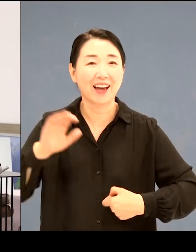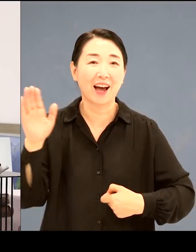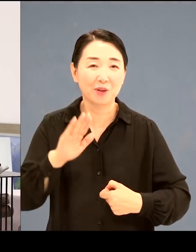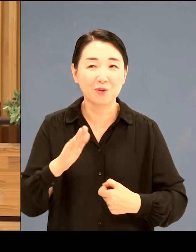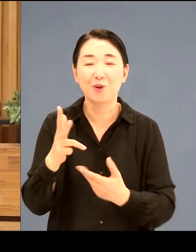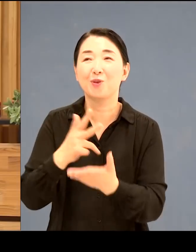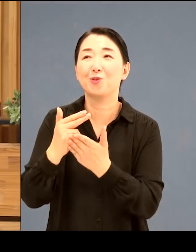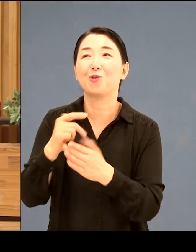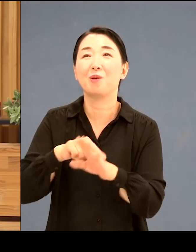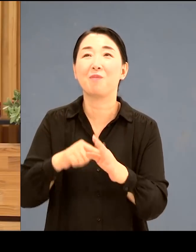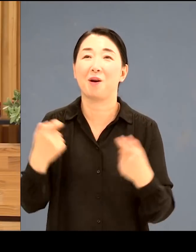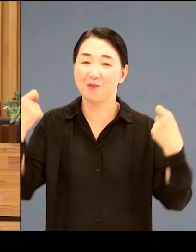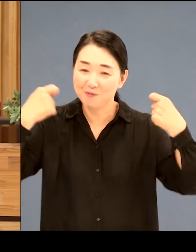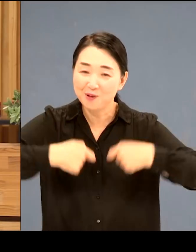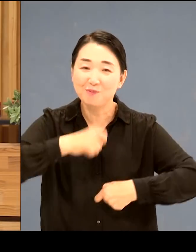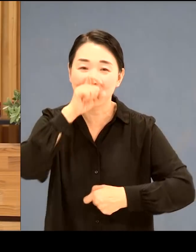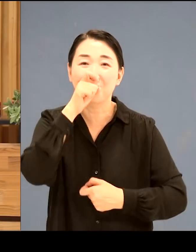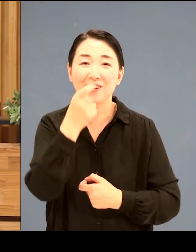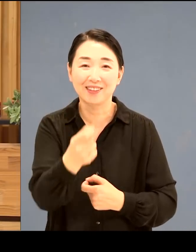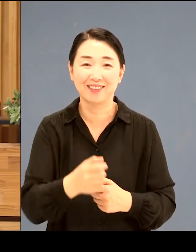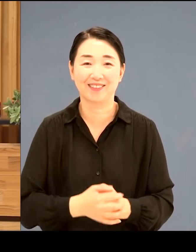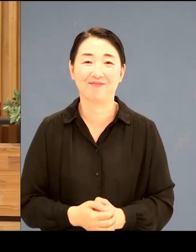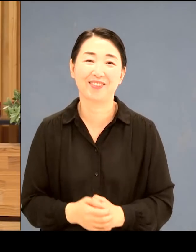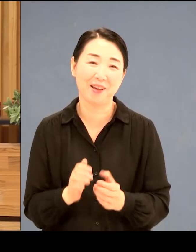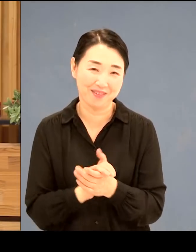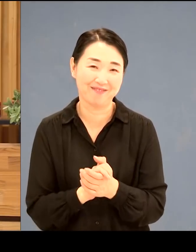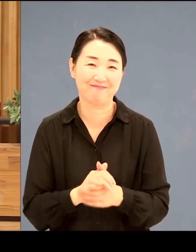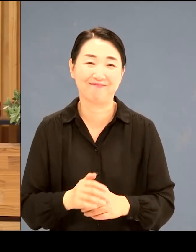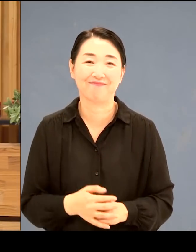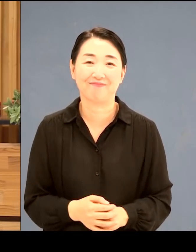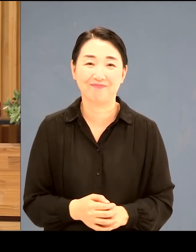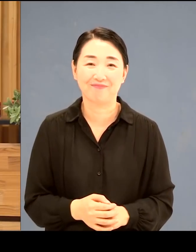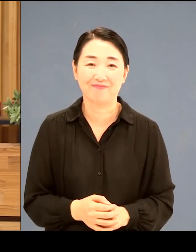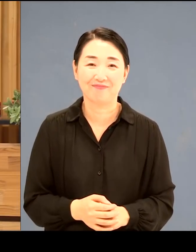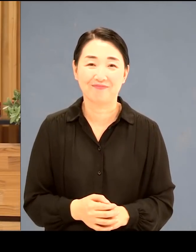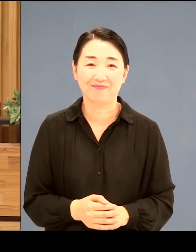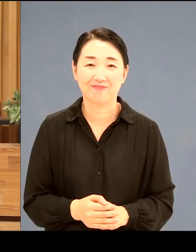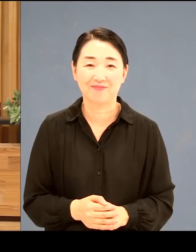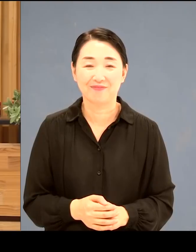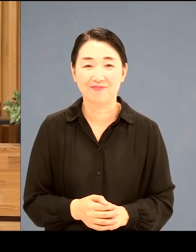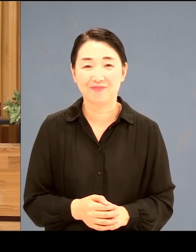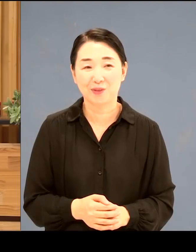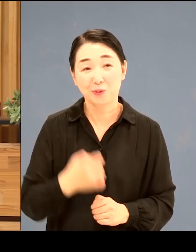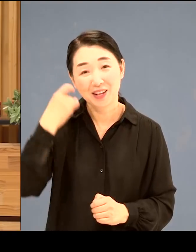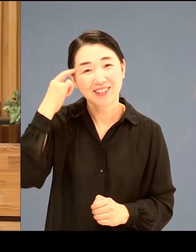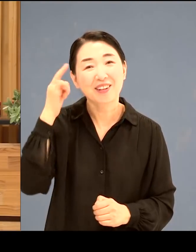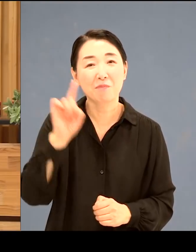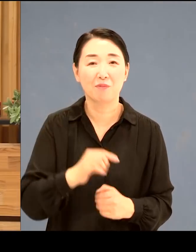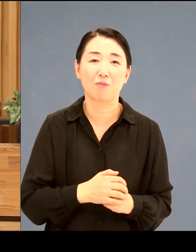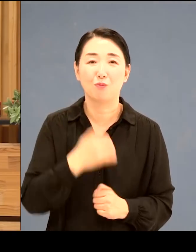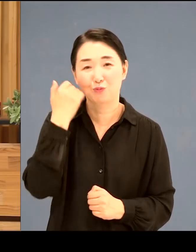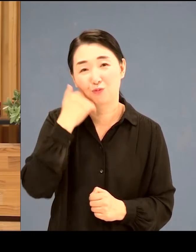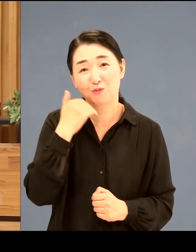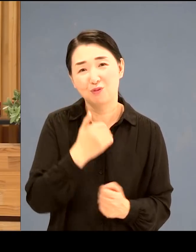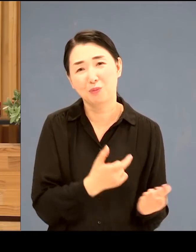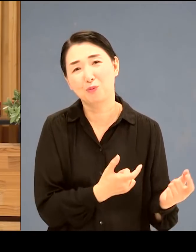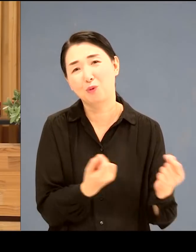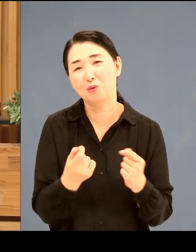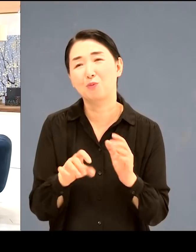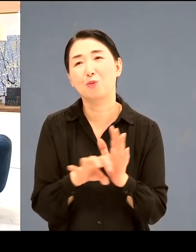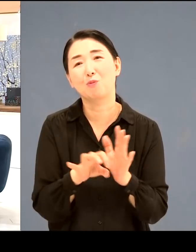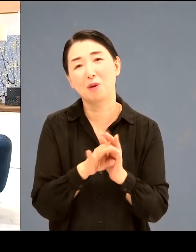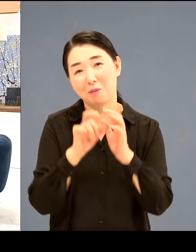좋겠어요. 아멘. 네네. 너무 감사합니다. 저는 또 그 생각 들더라고요. 아까 우리 가면 얘기도 했지만 누구나 요즘 그 코로나 때문에